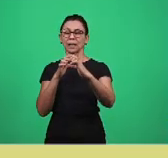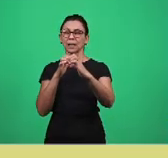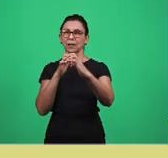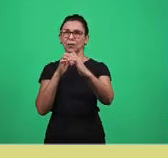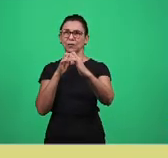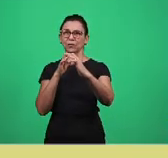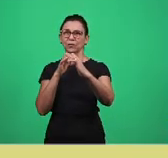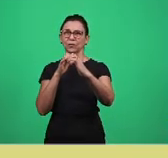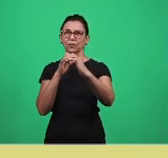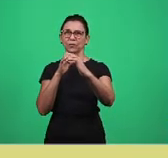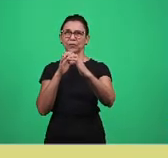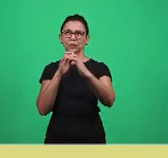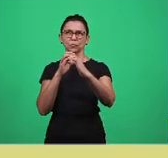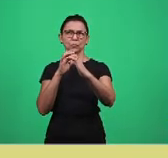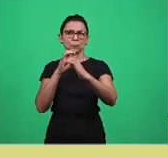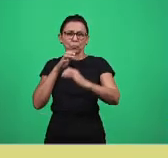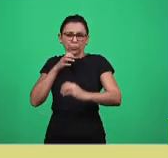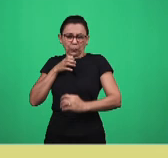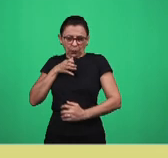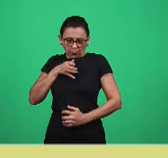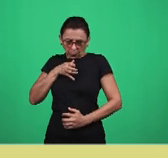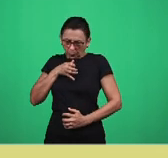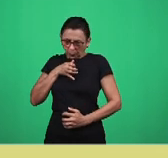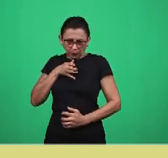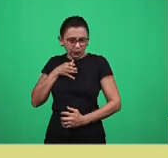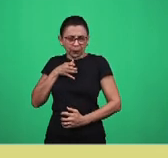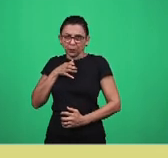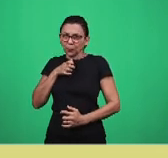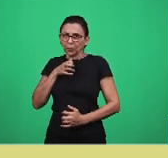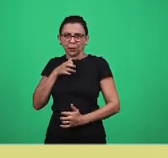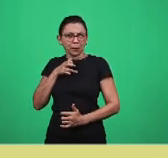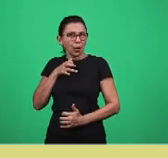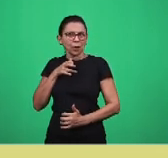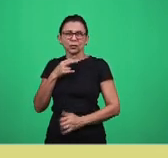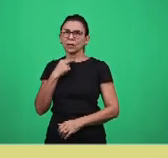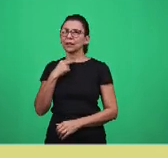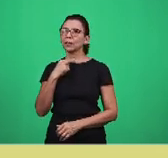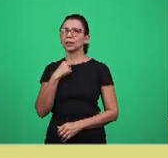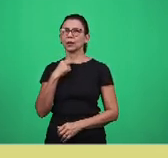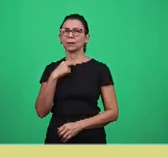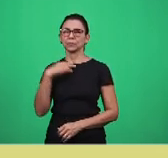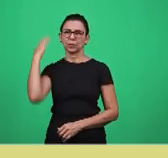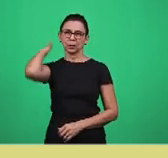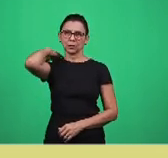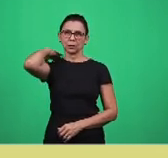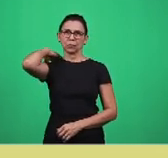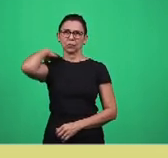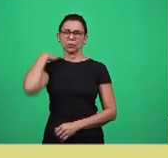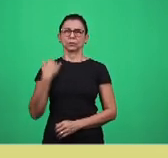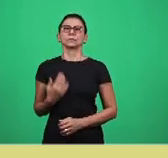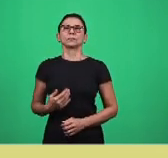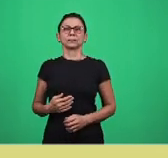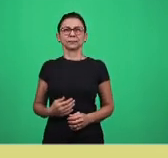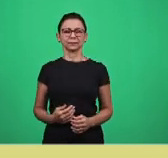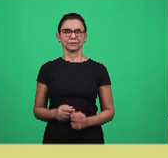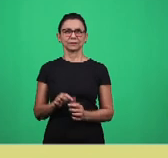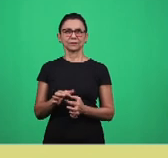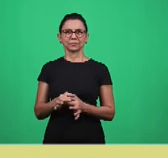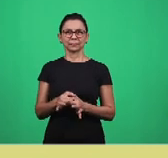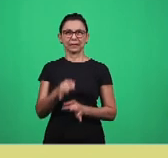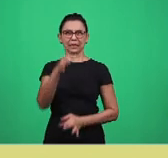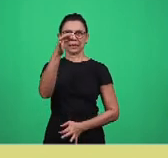la colonne droite. Au moment de jouer, les joues, le visage doit être